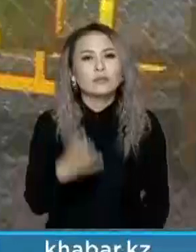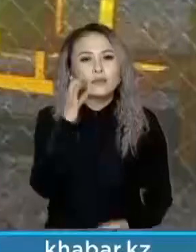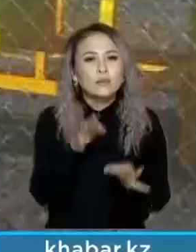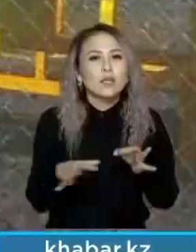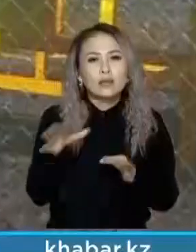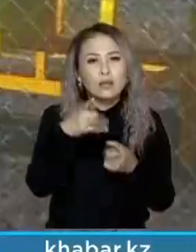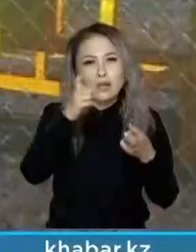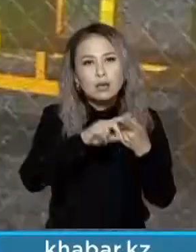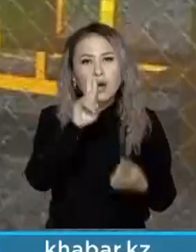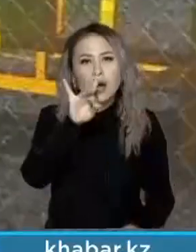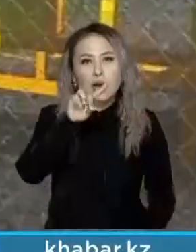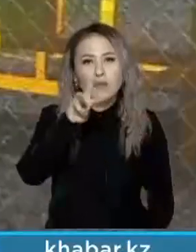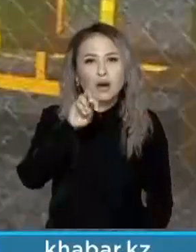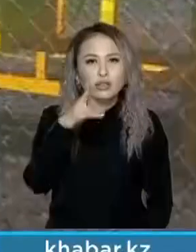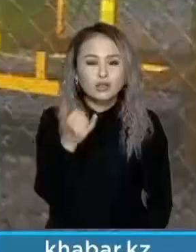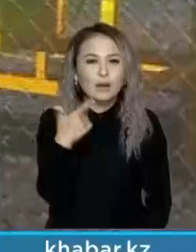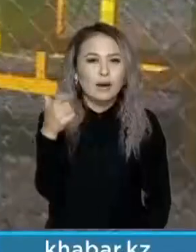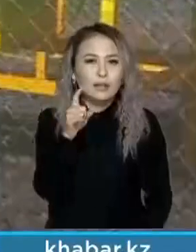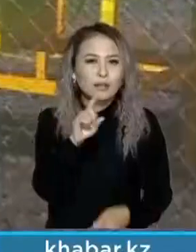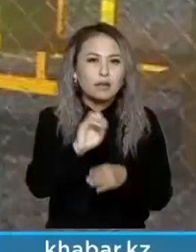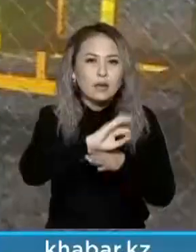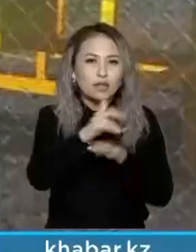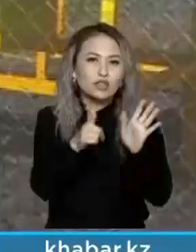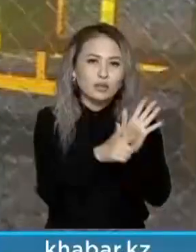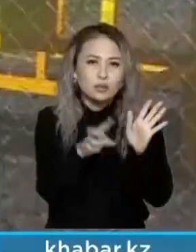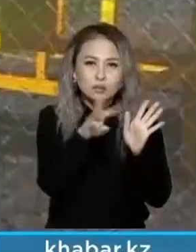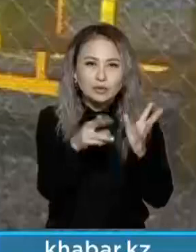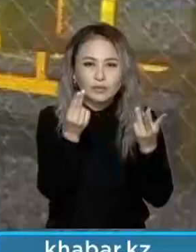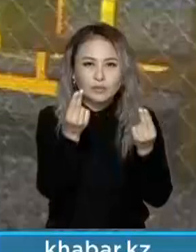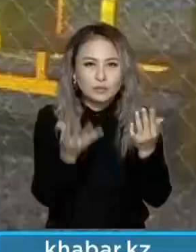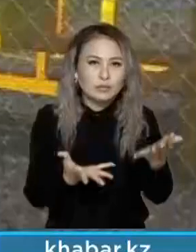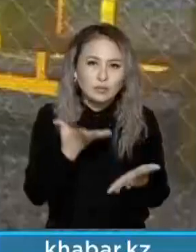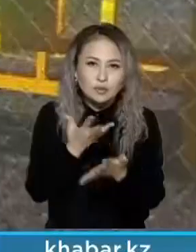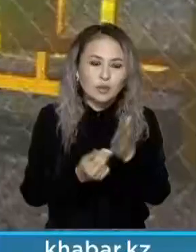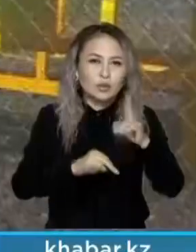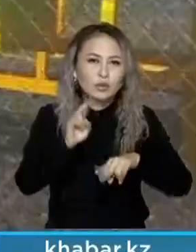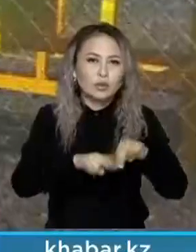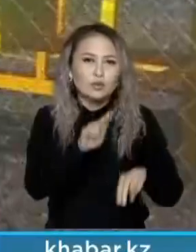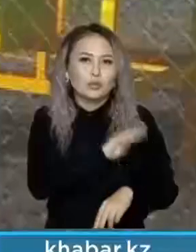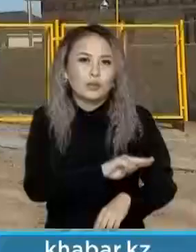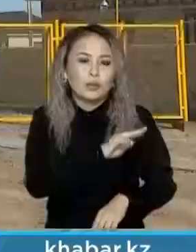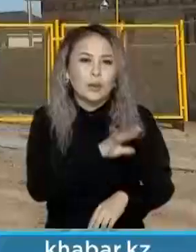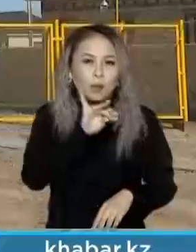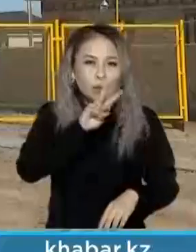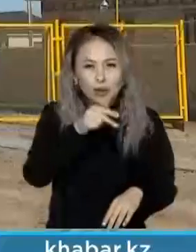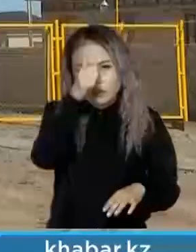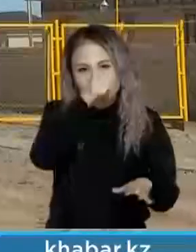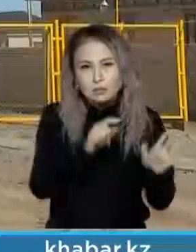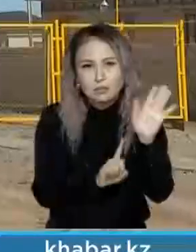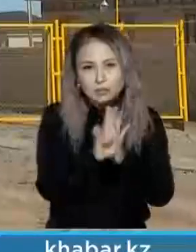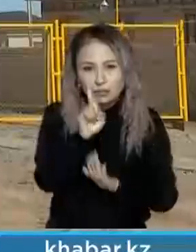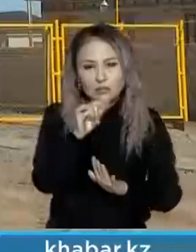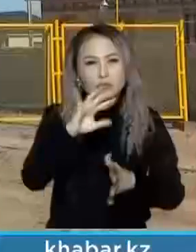Қызылорда облысына қарасты Қармақшы ауданын газбен қамтуға 7 миллиард теңгеден аса қаржы бөлінді. Құрылыс жұмыстарын шілде айында бастау